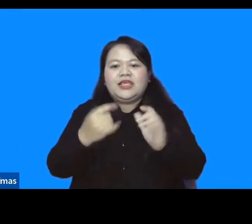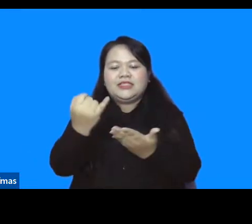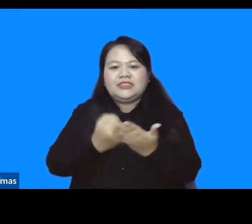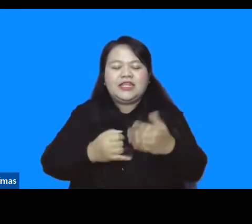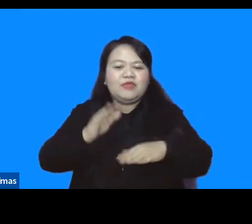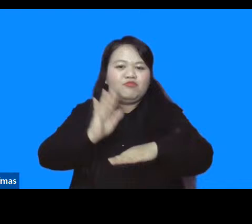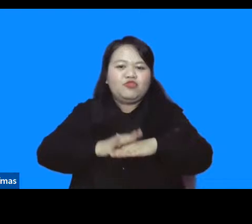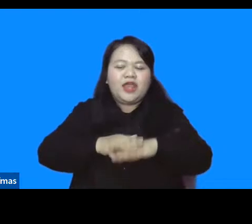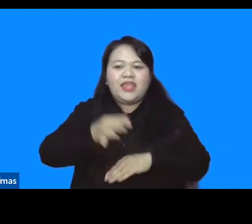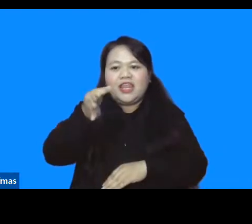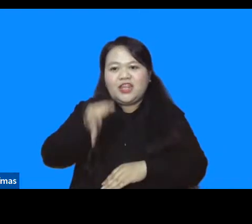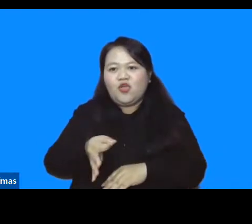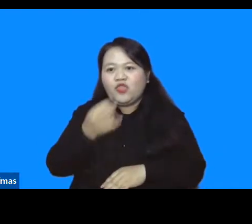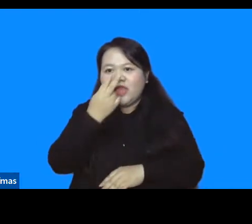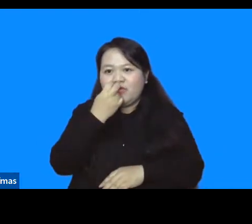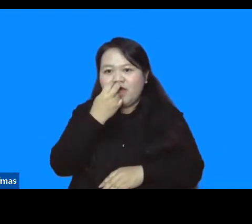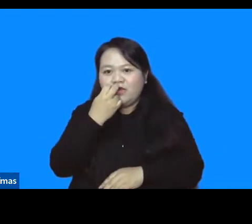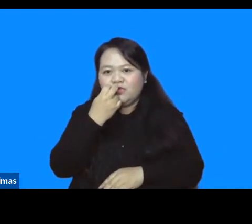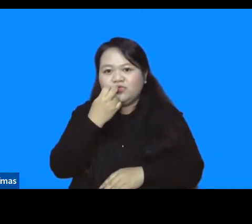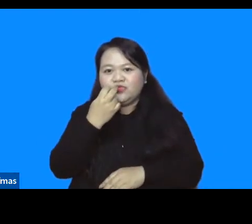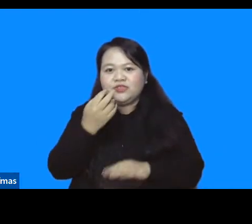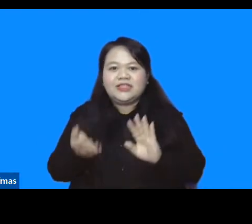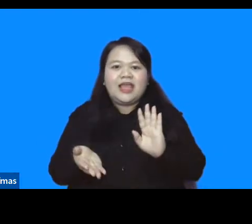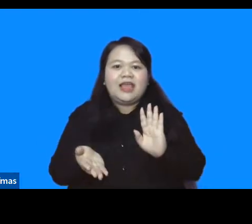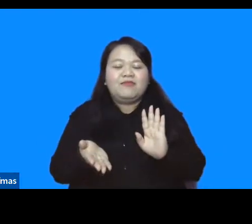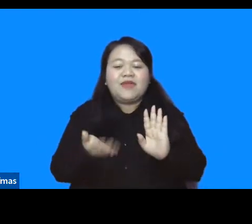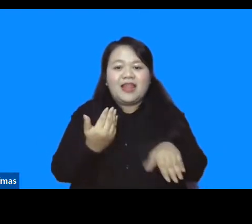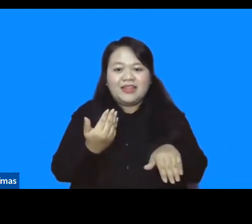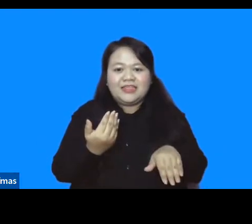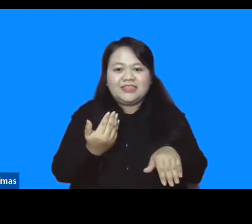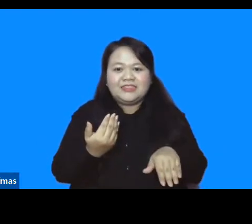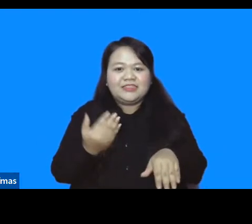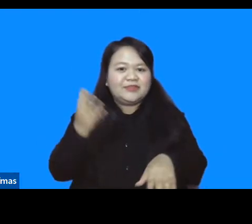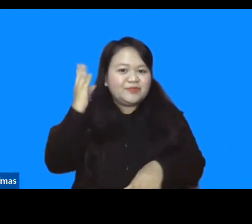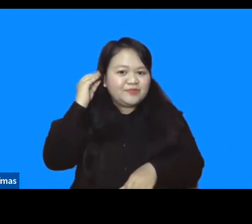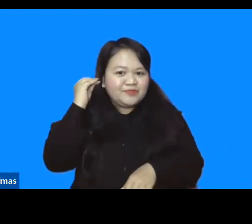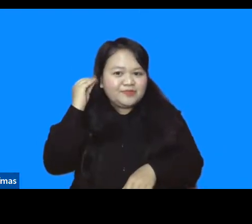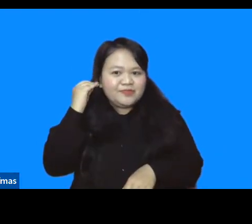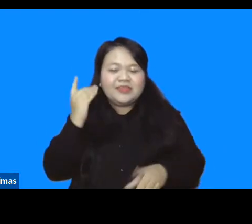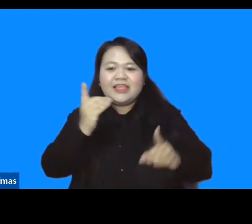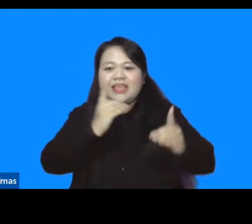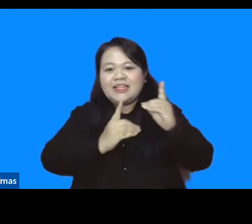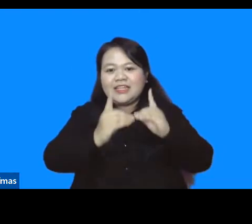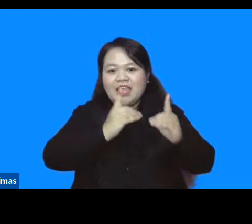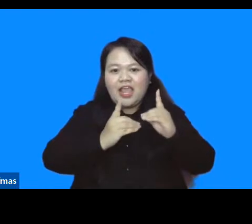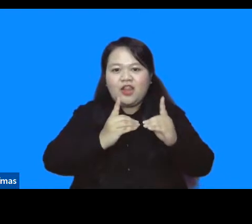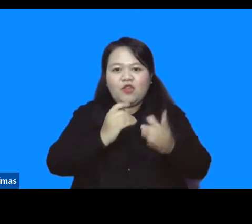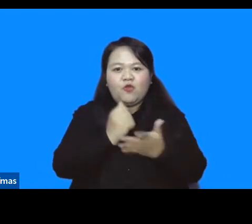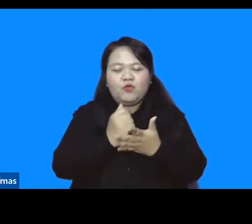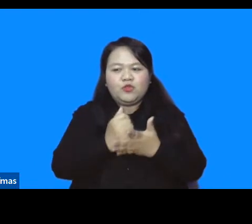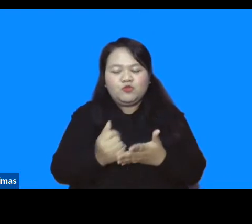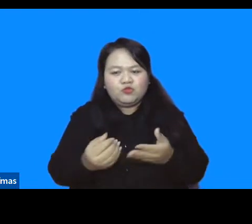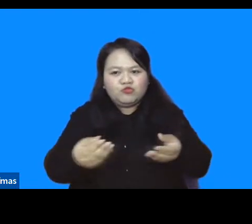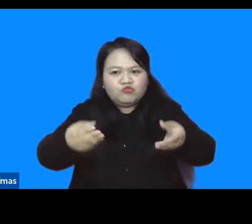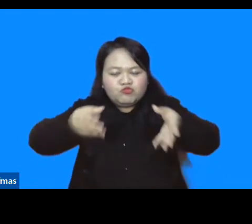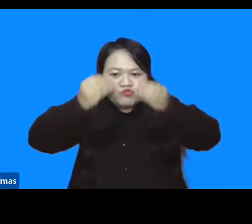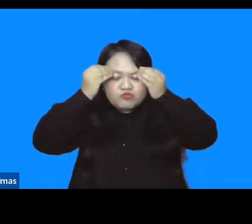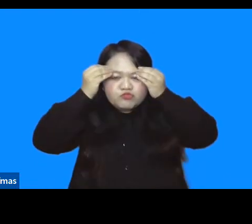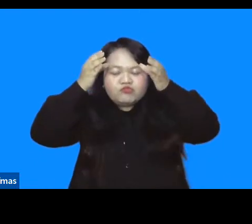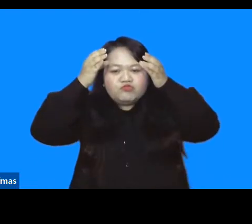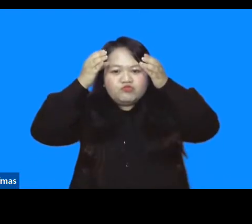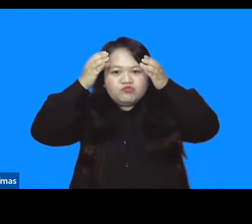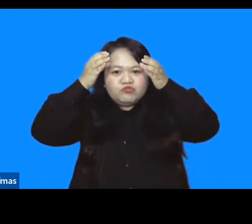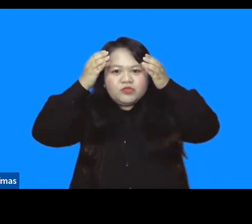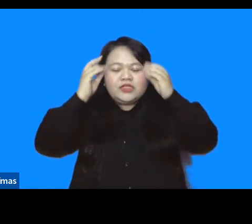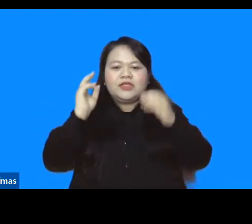di Kota Bandung. Lain waktu kita akan kembali lagi mendengarkan perbincangan yang tentu saja sangat mengedukasi ini bagi kita semua.